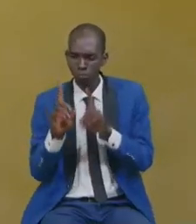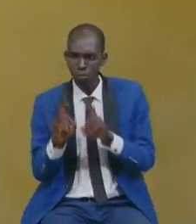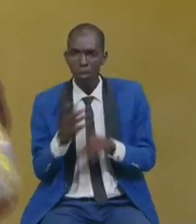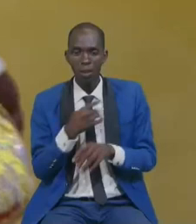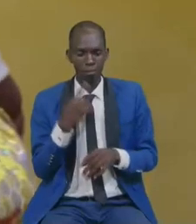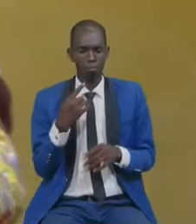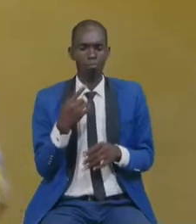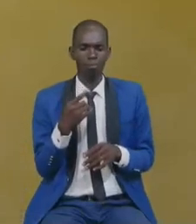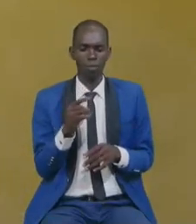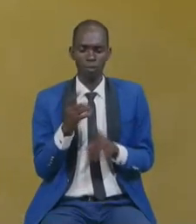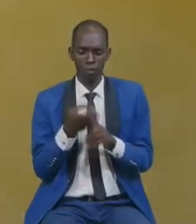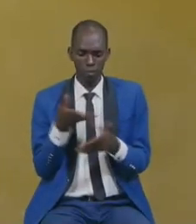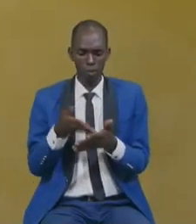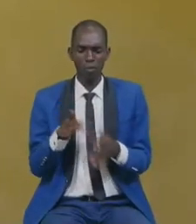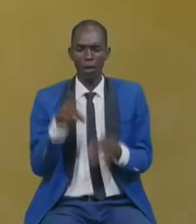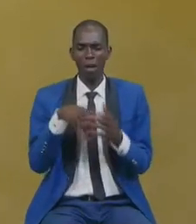quoi?